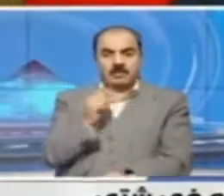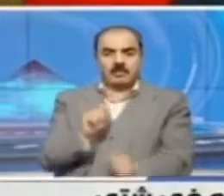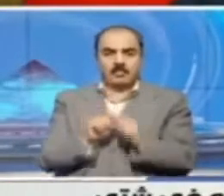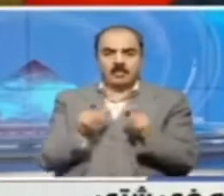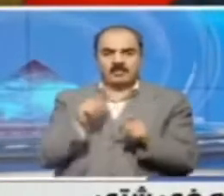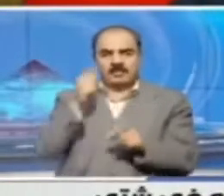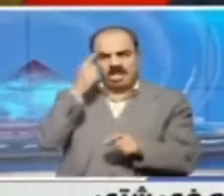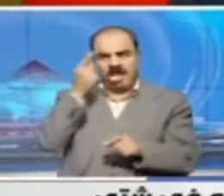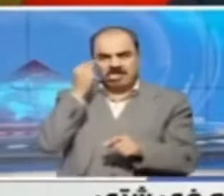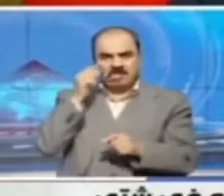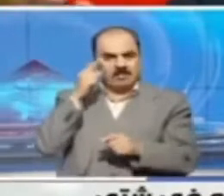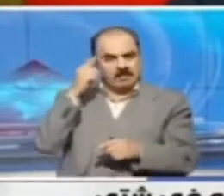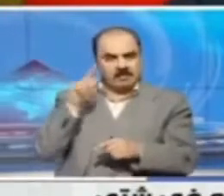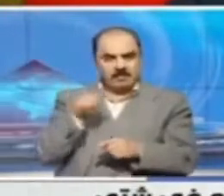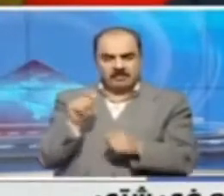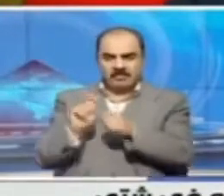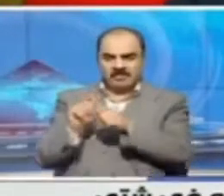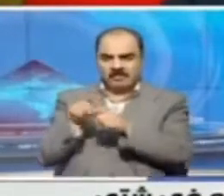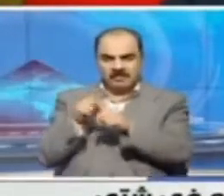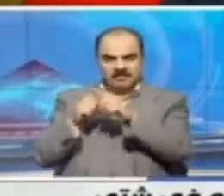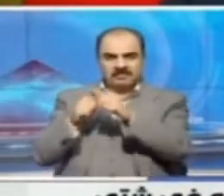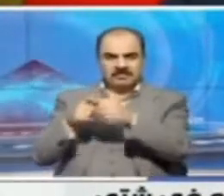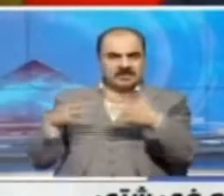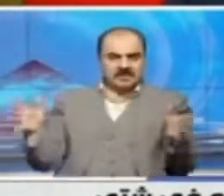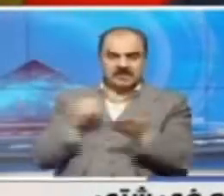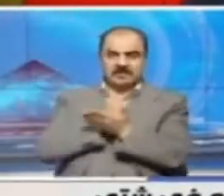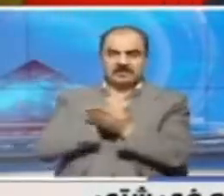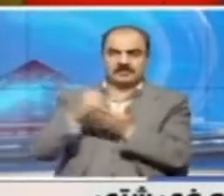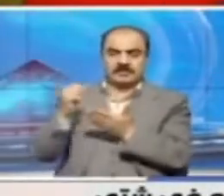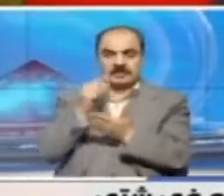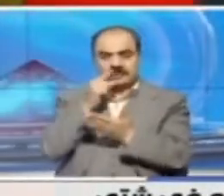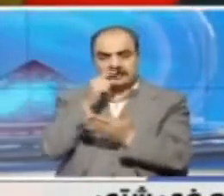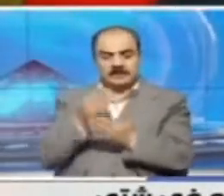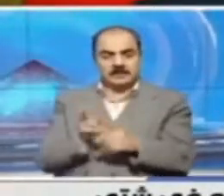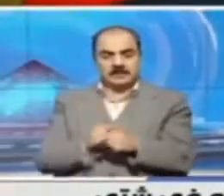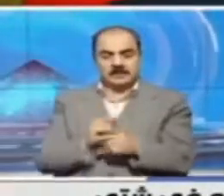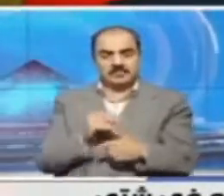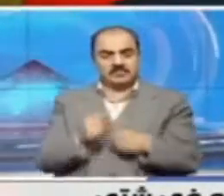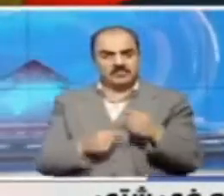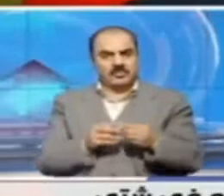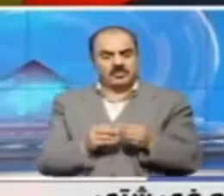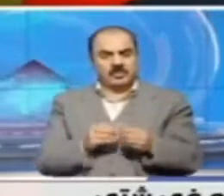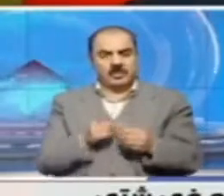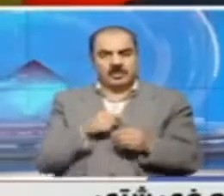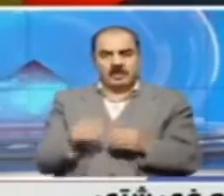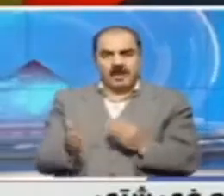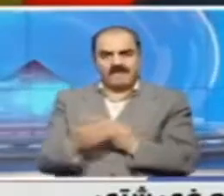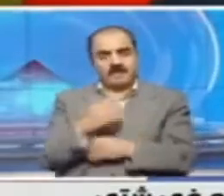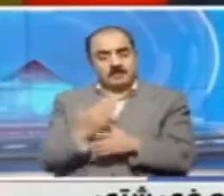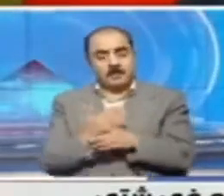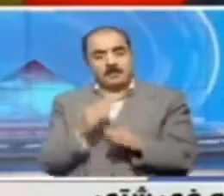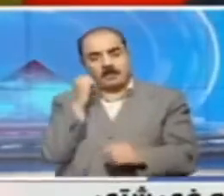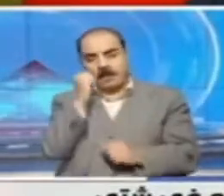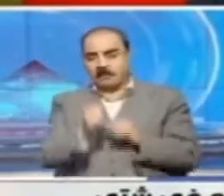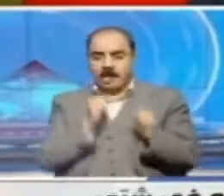الجماعات الإرهابية ومغالطاتها ومن يتاجرون باسم الدين ومن يعملون عمالة وخيانة لأعداء